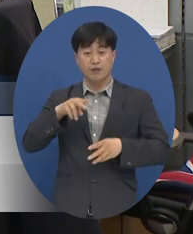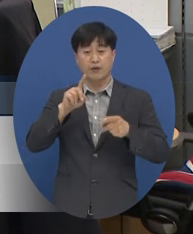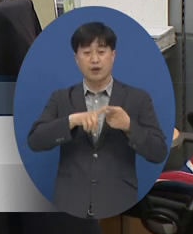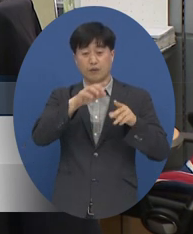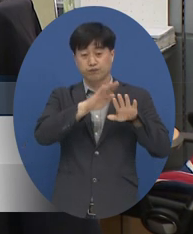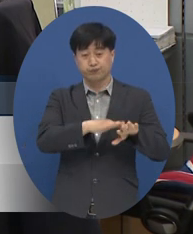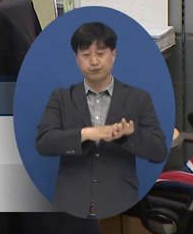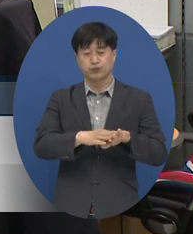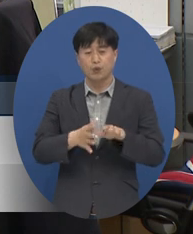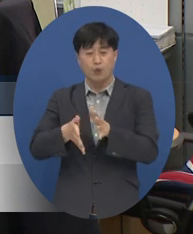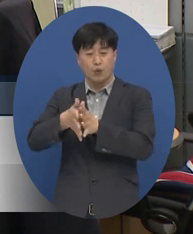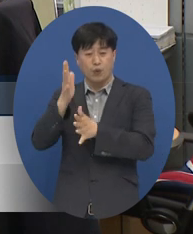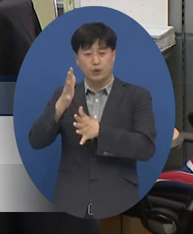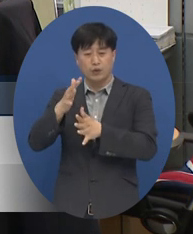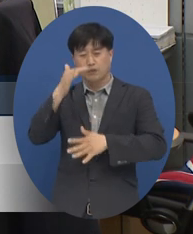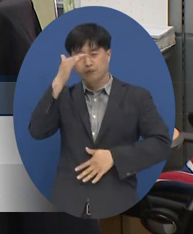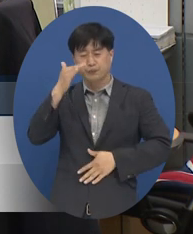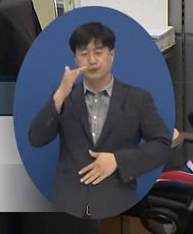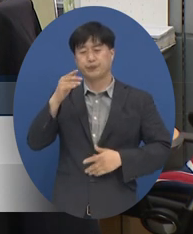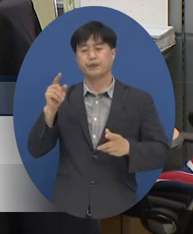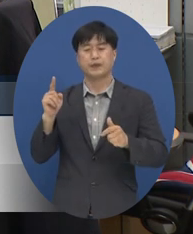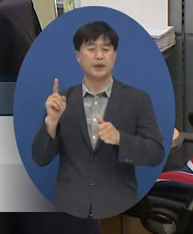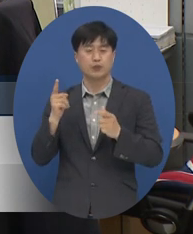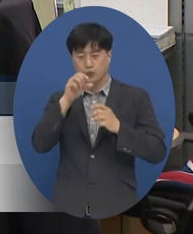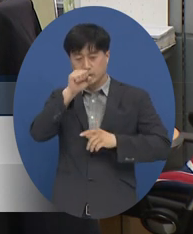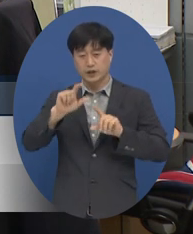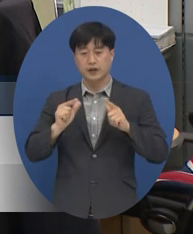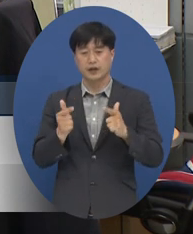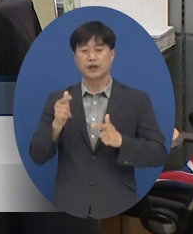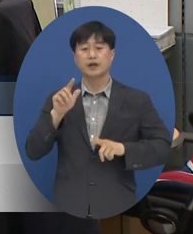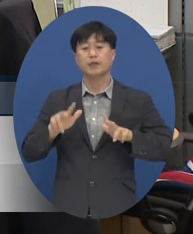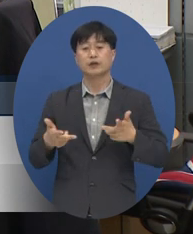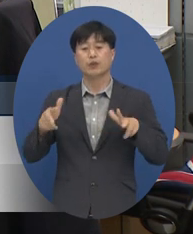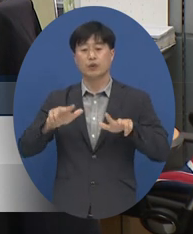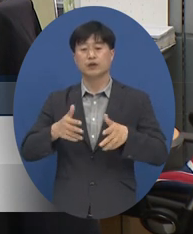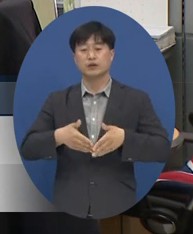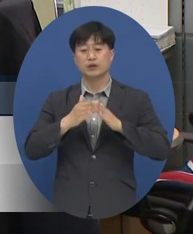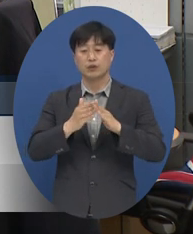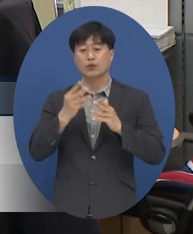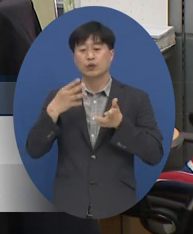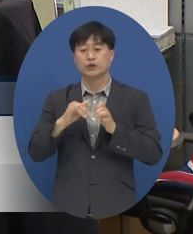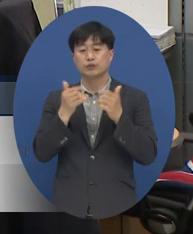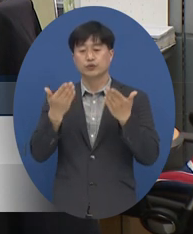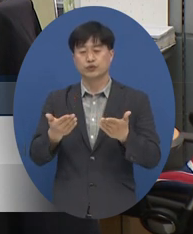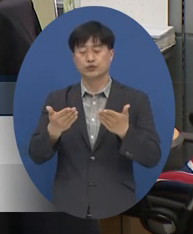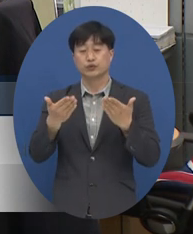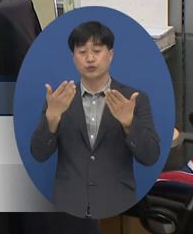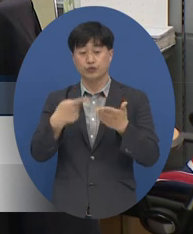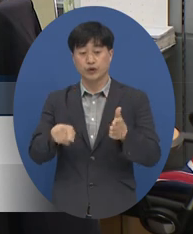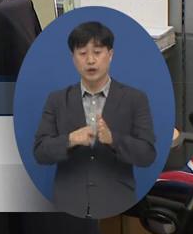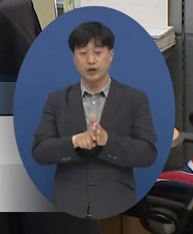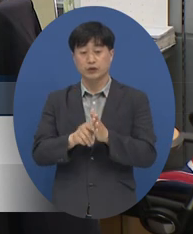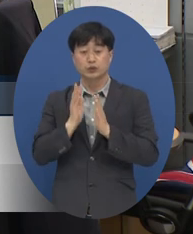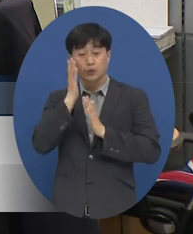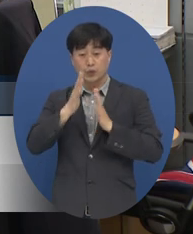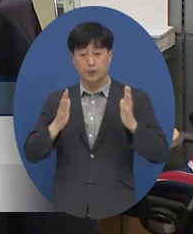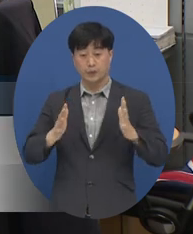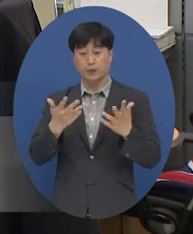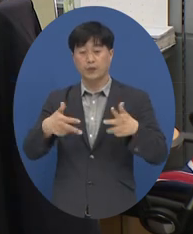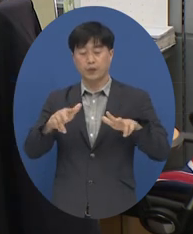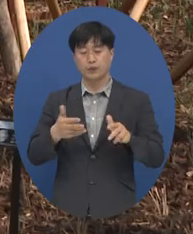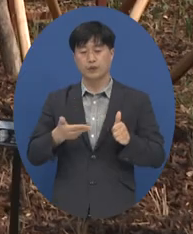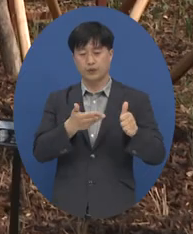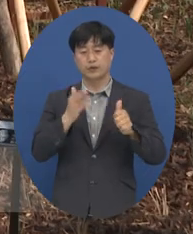경관을 해치고 있던 상황으로 이번에 이렇게 정원을 조성함으로써 도민들에게 휴식과 쉼을 위한 녹색 공간을 제공하게